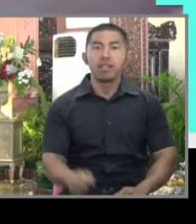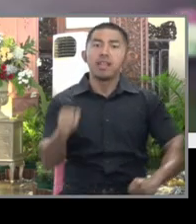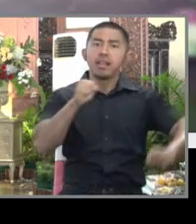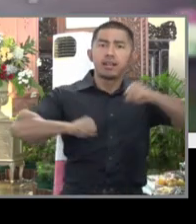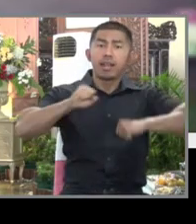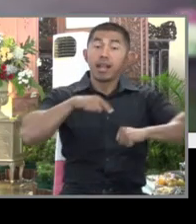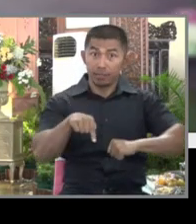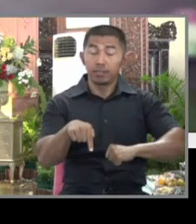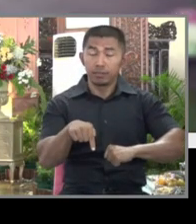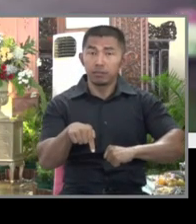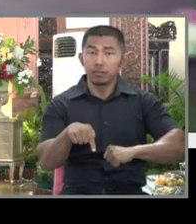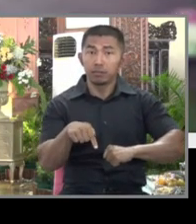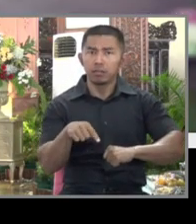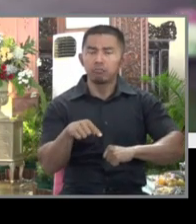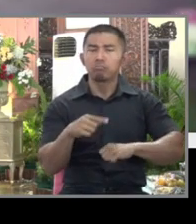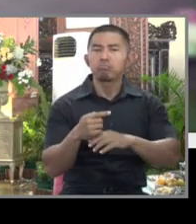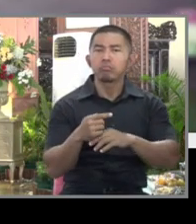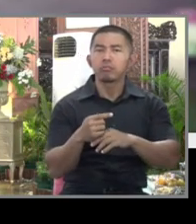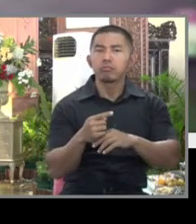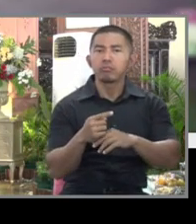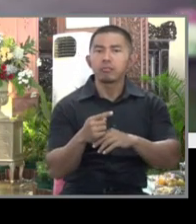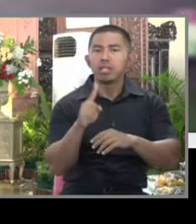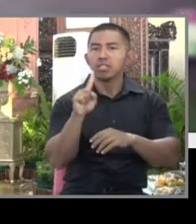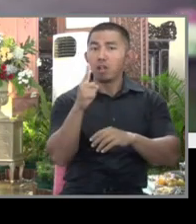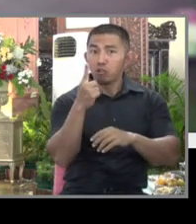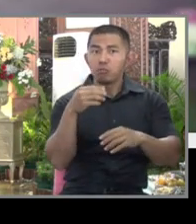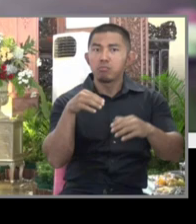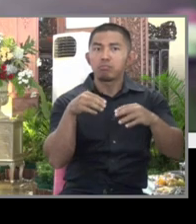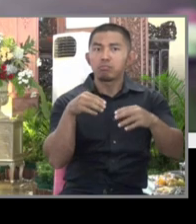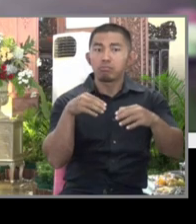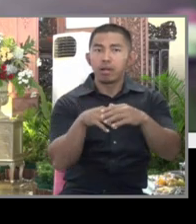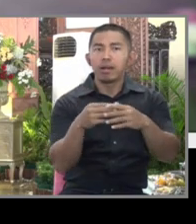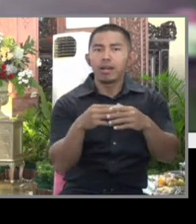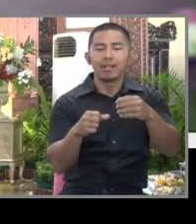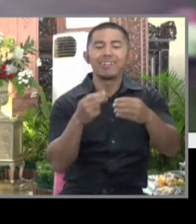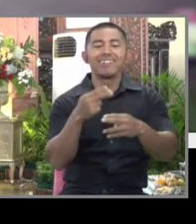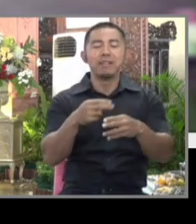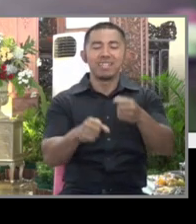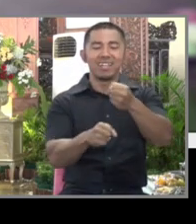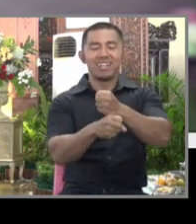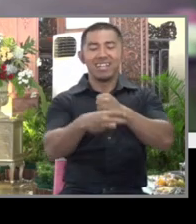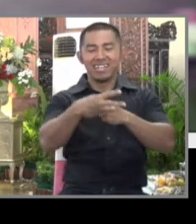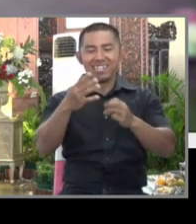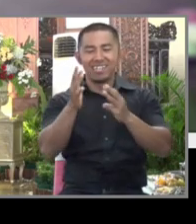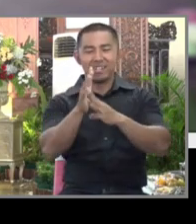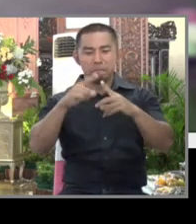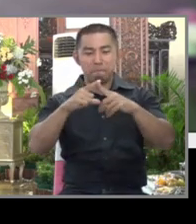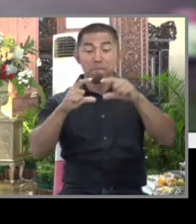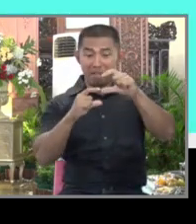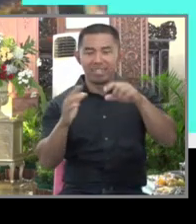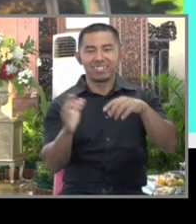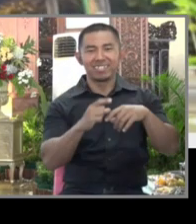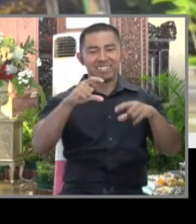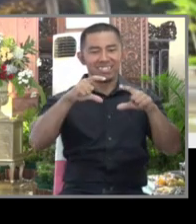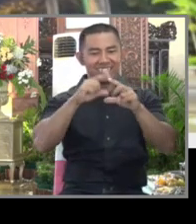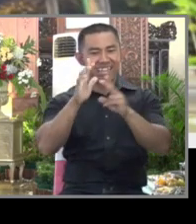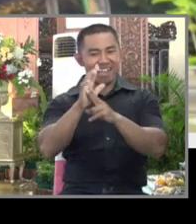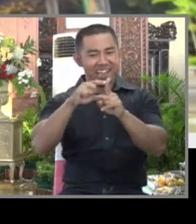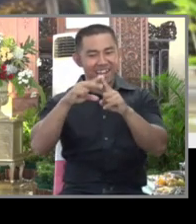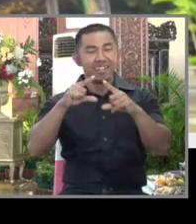terdiri dari satu itu termasuk gemes canda, gemes canda. Gerakan meraih sehat cinta anak dan